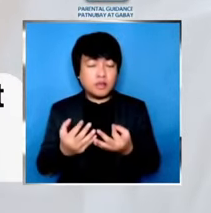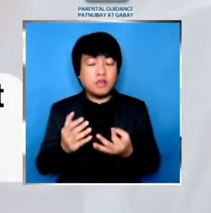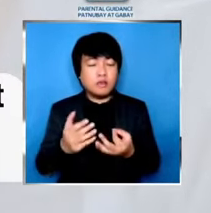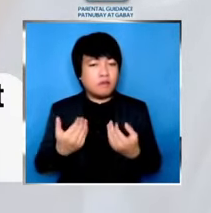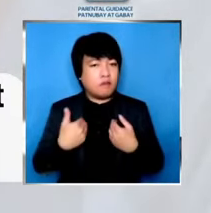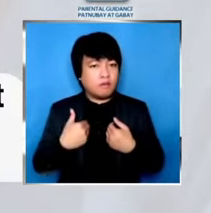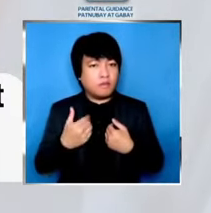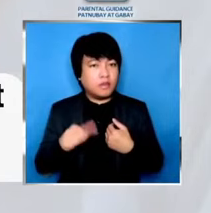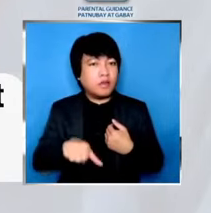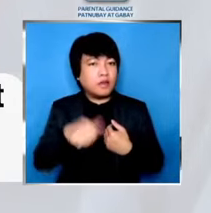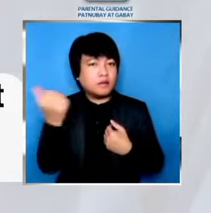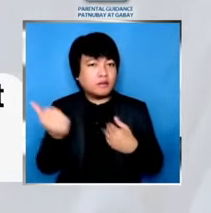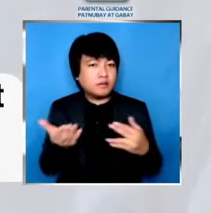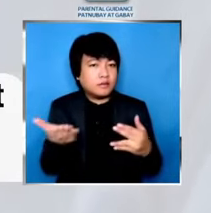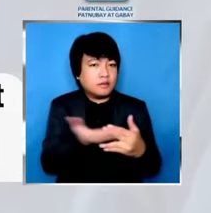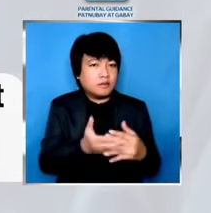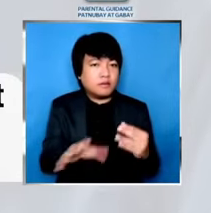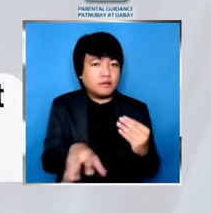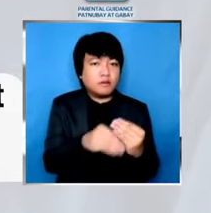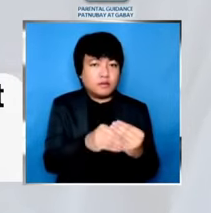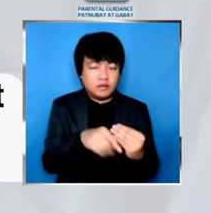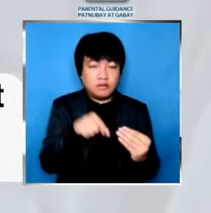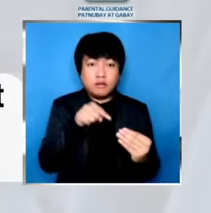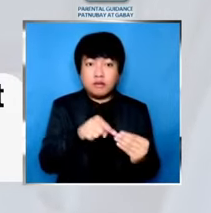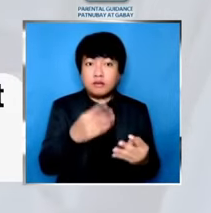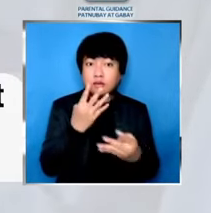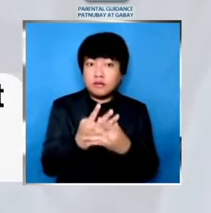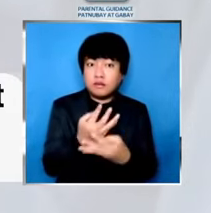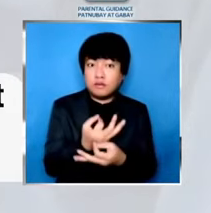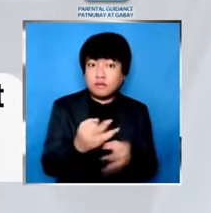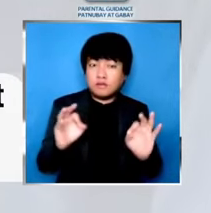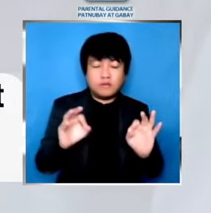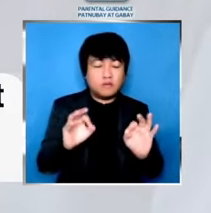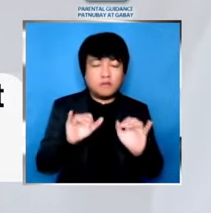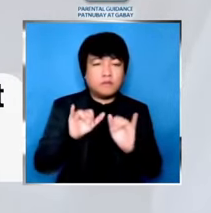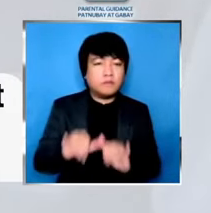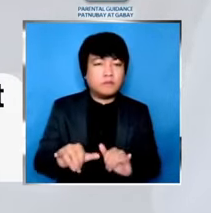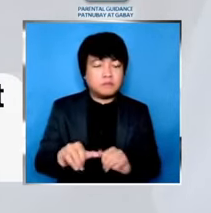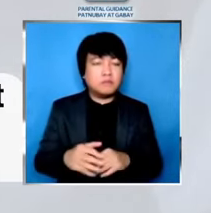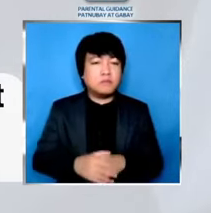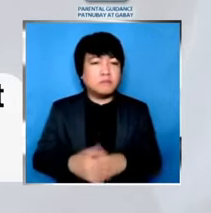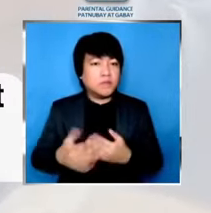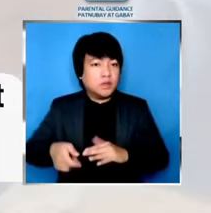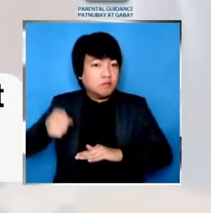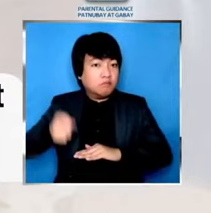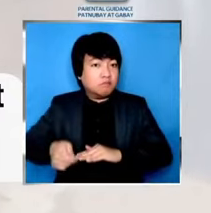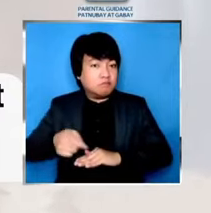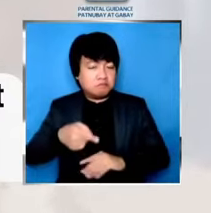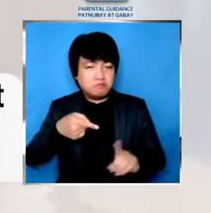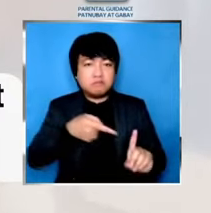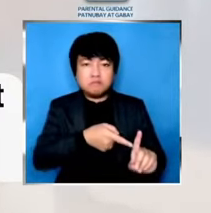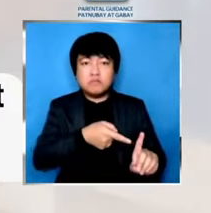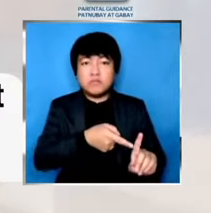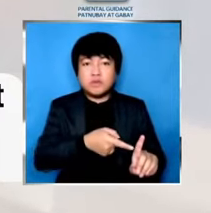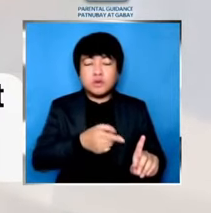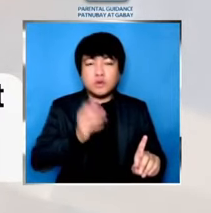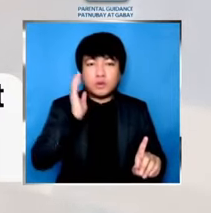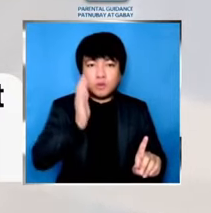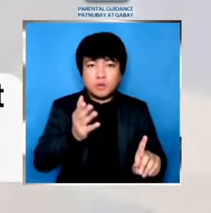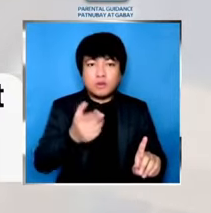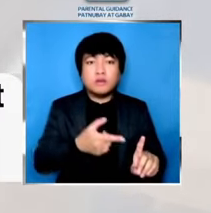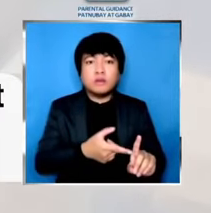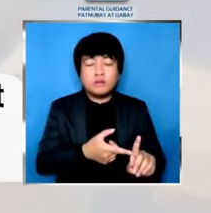kaya hindi pa makakalaya. Hinatulan na rin daw silang guilty ng court-martial at binabaan ng sentensyang reklusyon